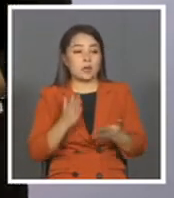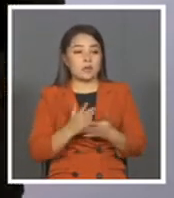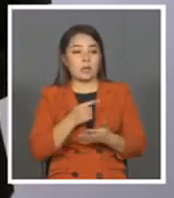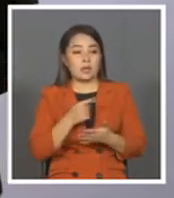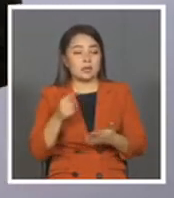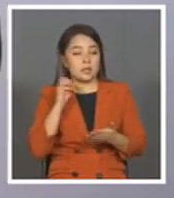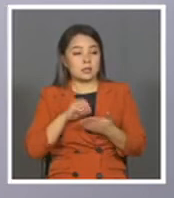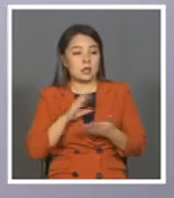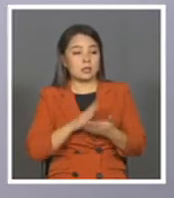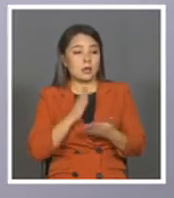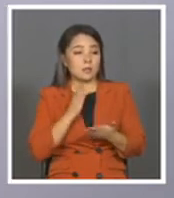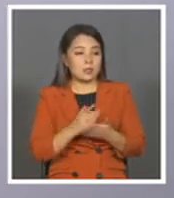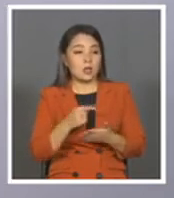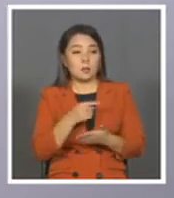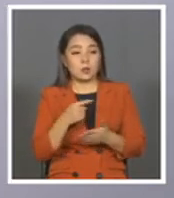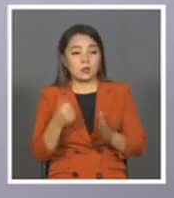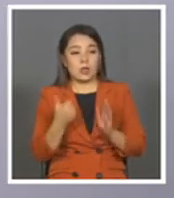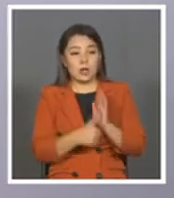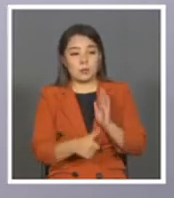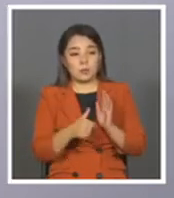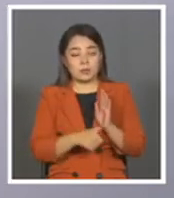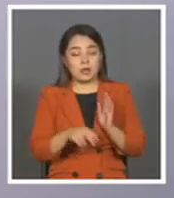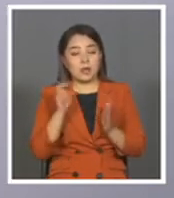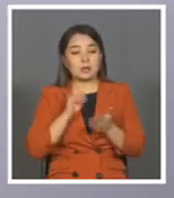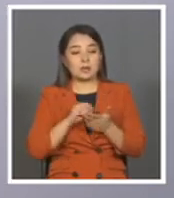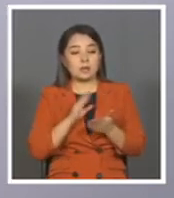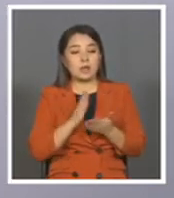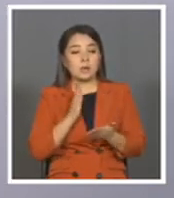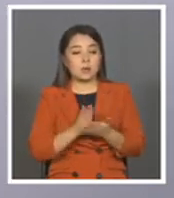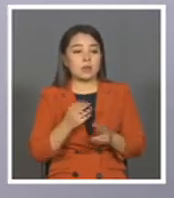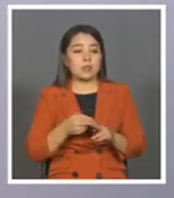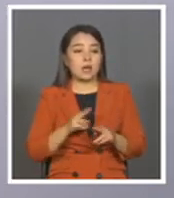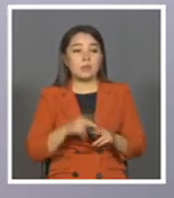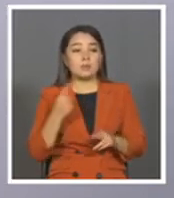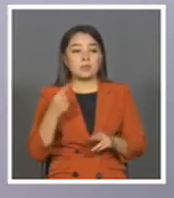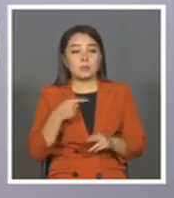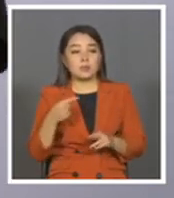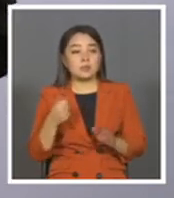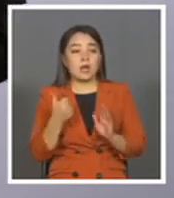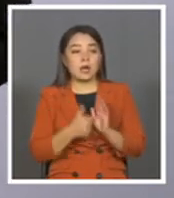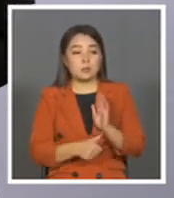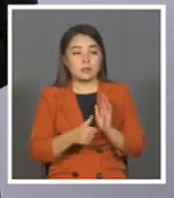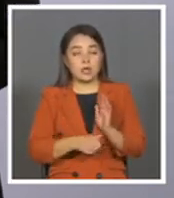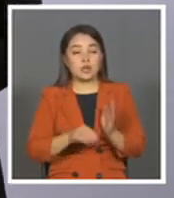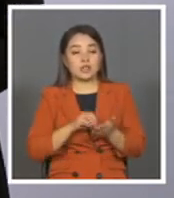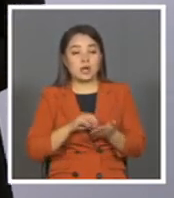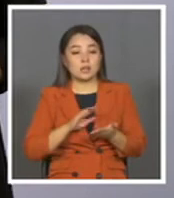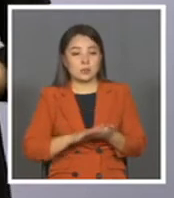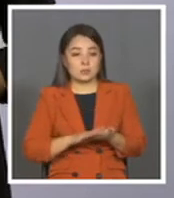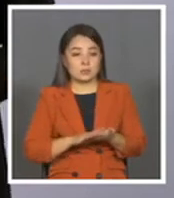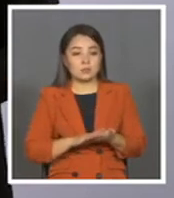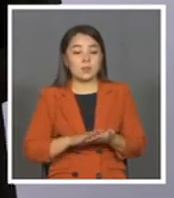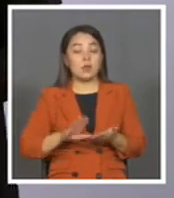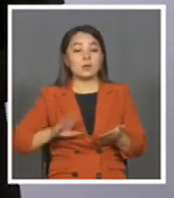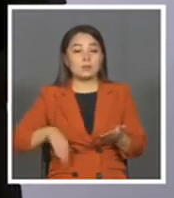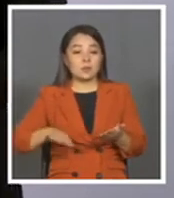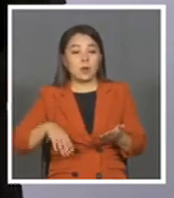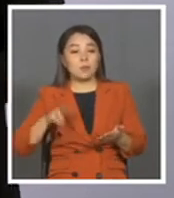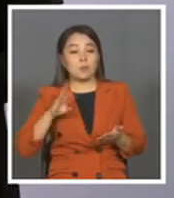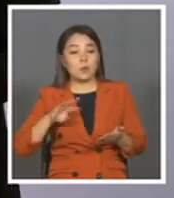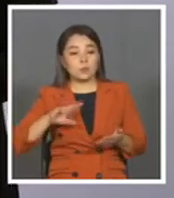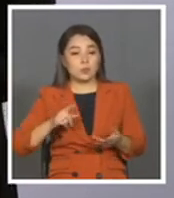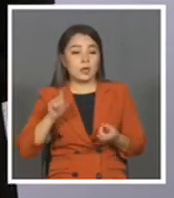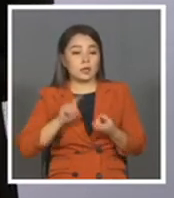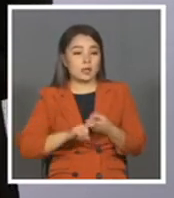сан ол бізде минус 60 сан екен. Демек біз бірінші минус 60 жазамыз. Одан соң модулі